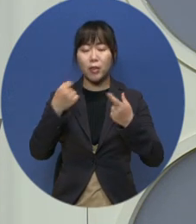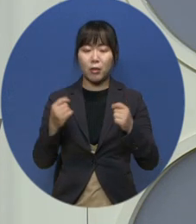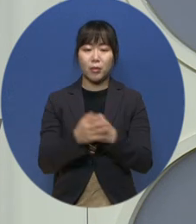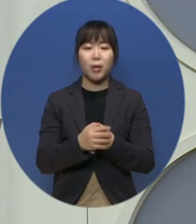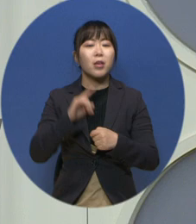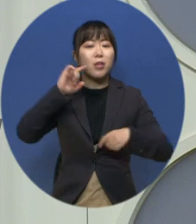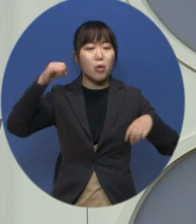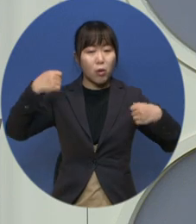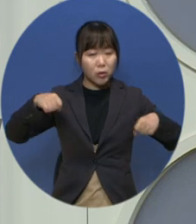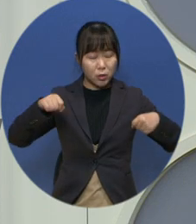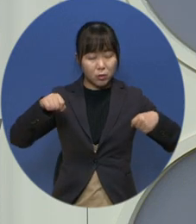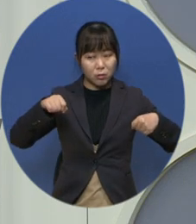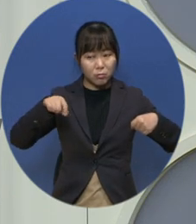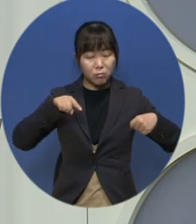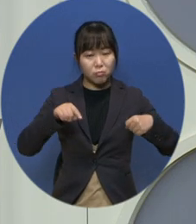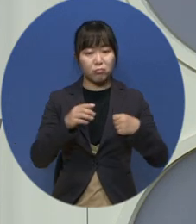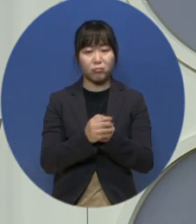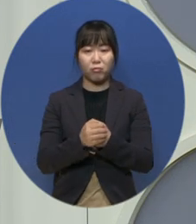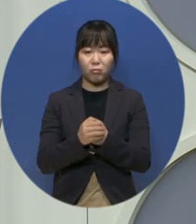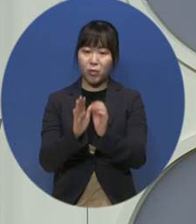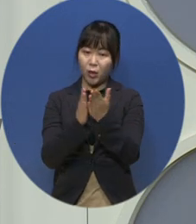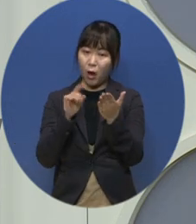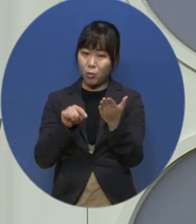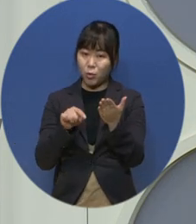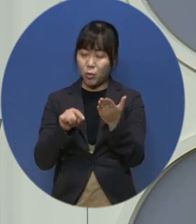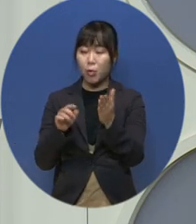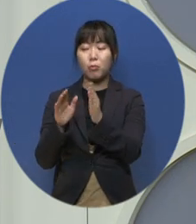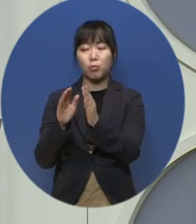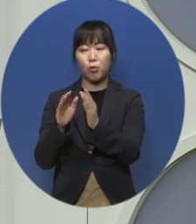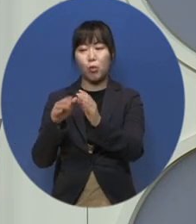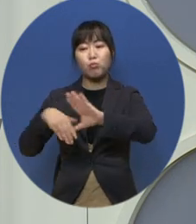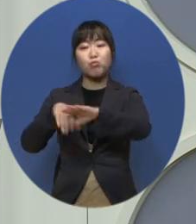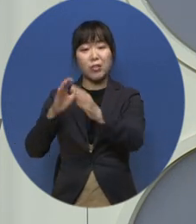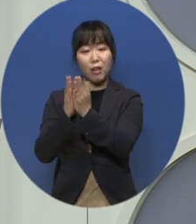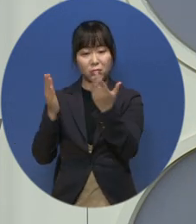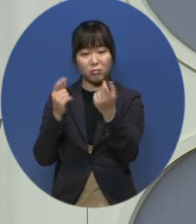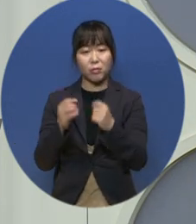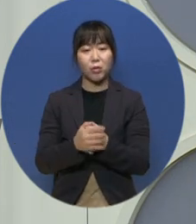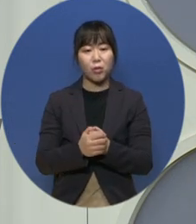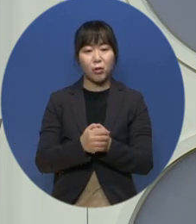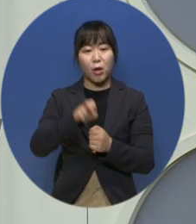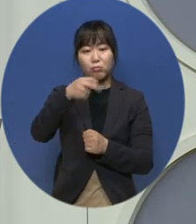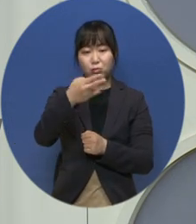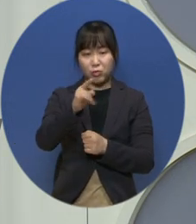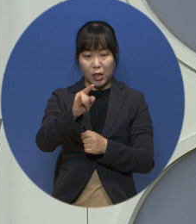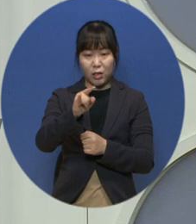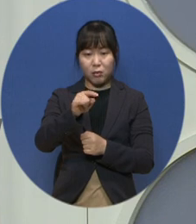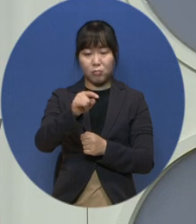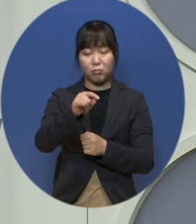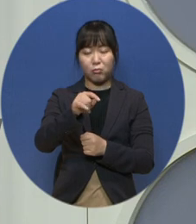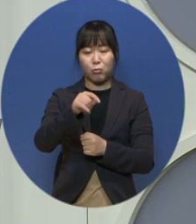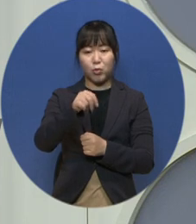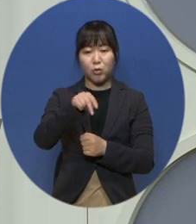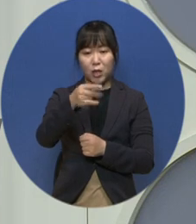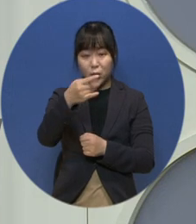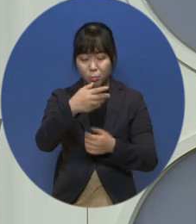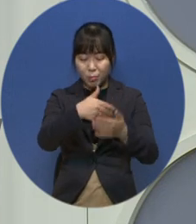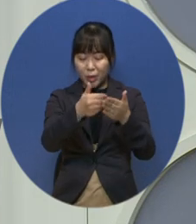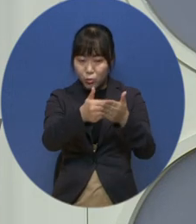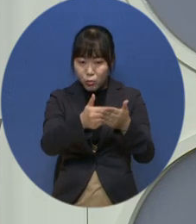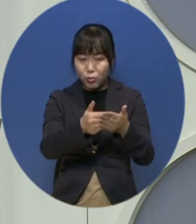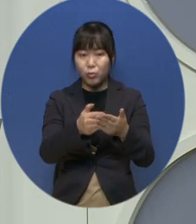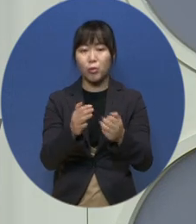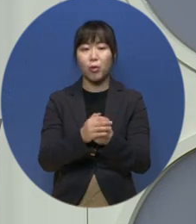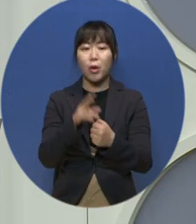연극이라는 게 뭐 대본이면 문학인 거고 그다음에 무슨 무대 세트다 그러면 미술인 거고